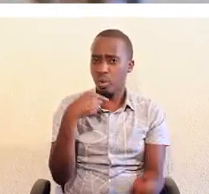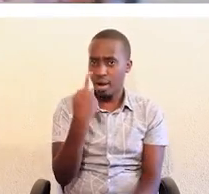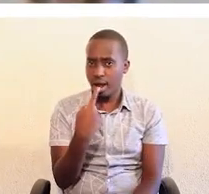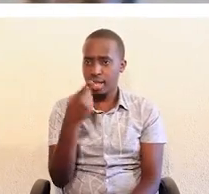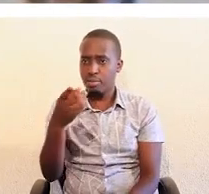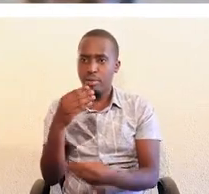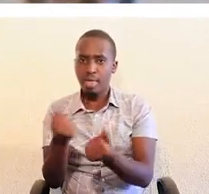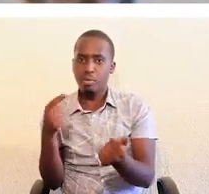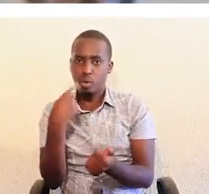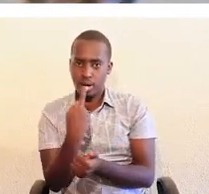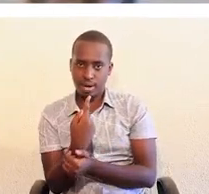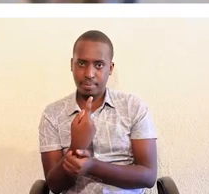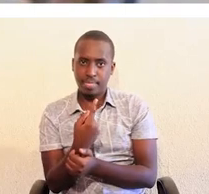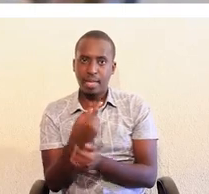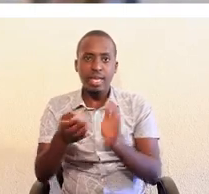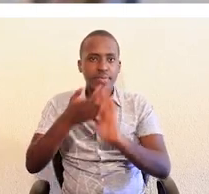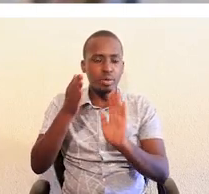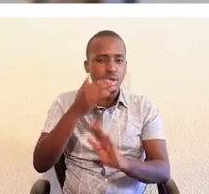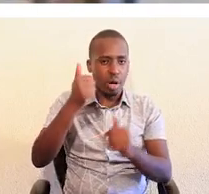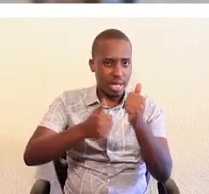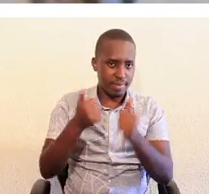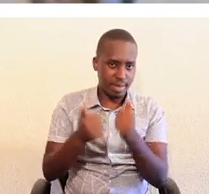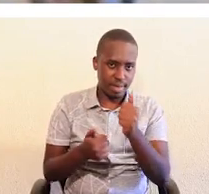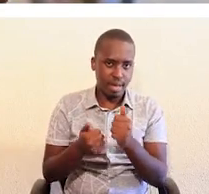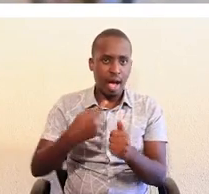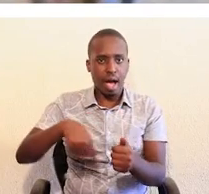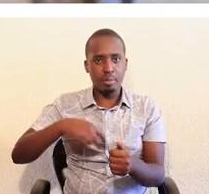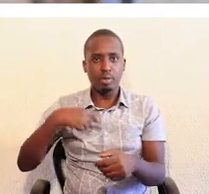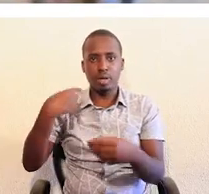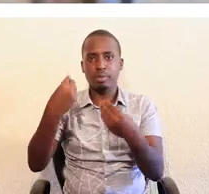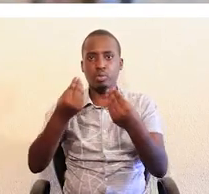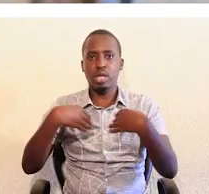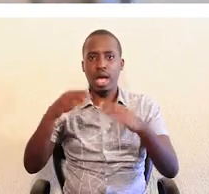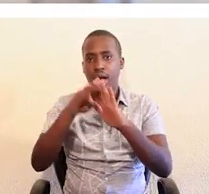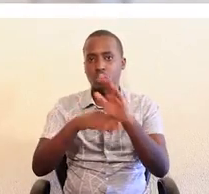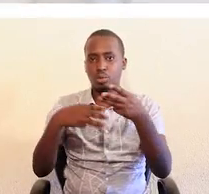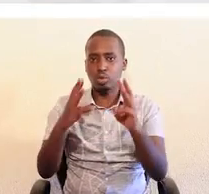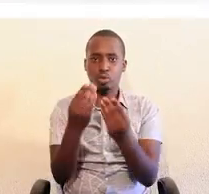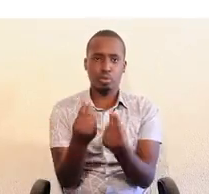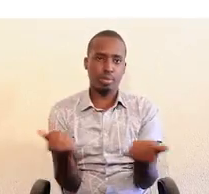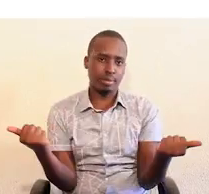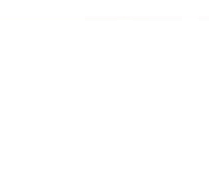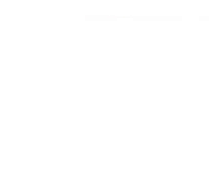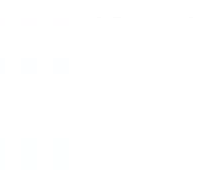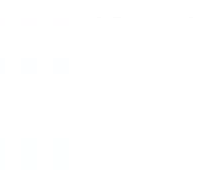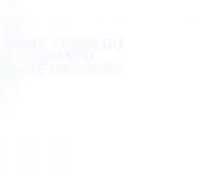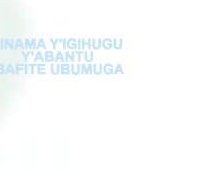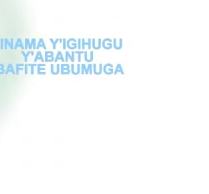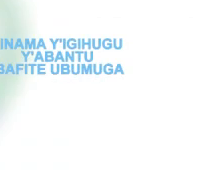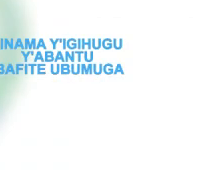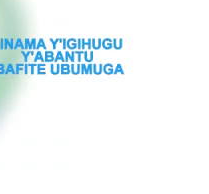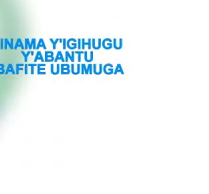ibi byakemurwa nande ibyihutirwa nibihe tukabiha tukiha gahunda rero yo kuzagenda tubikemura muri iyo gahunda